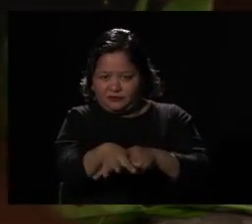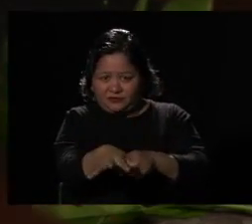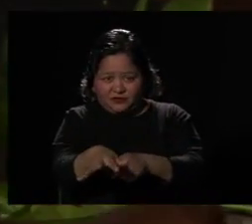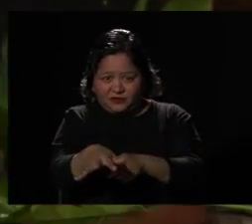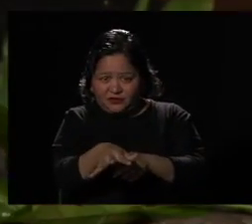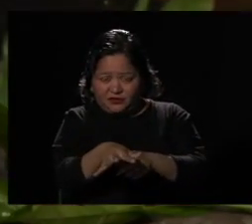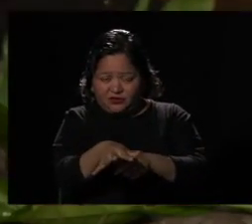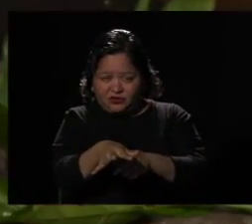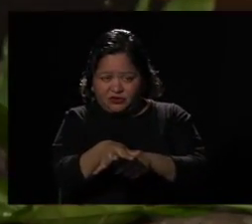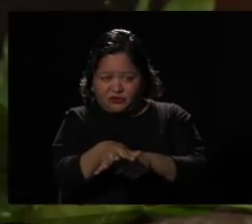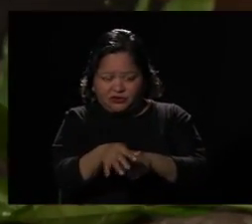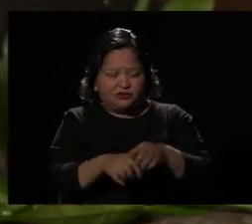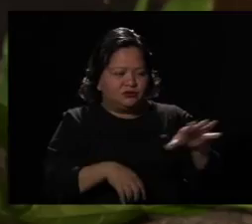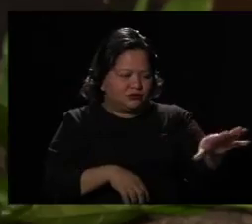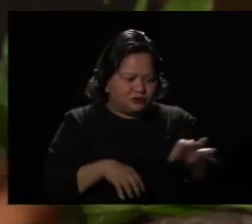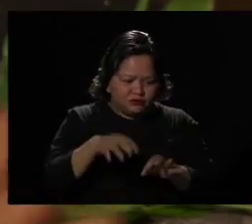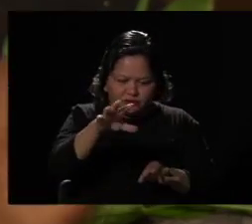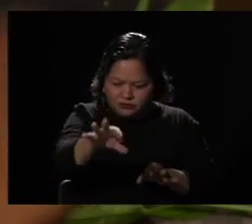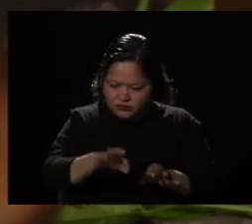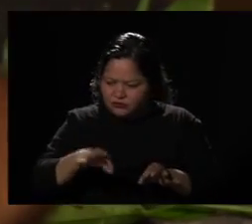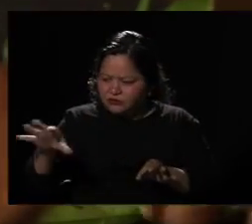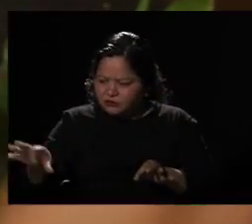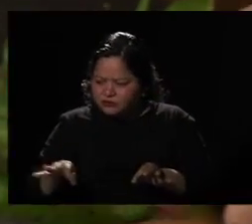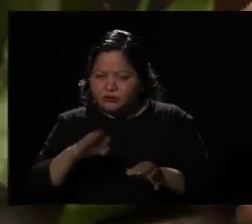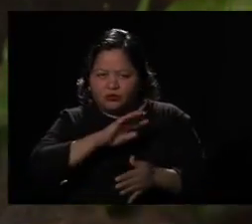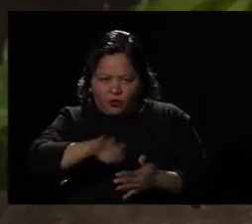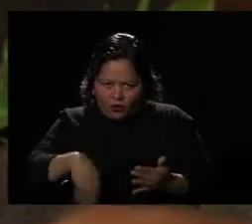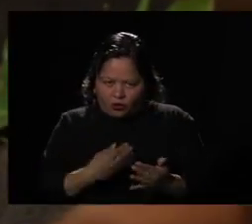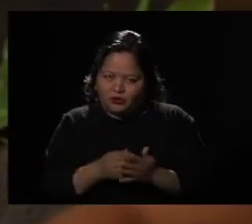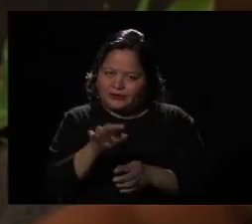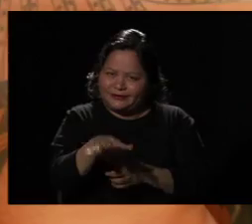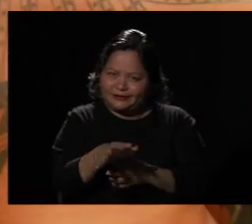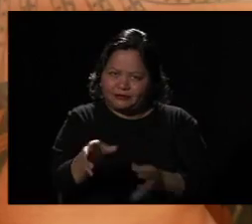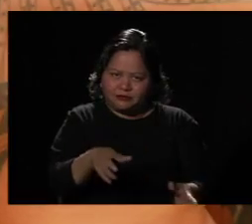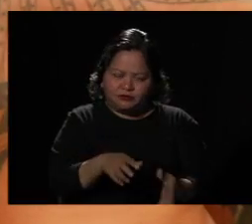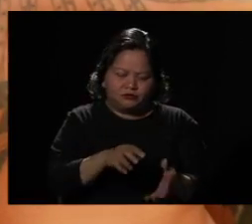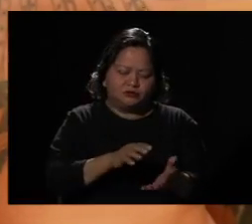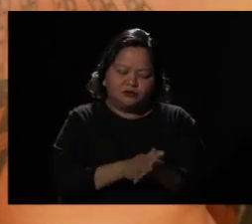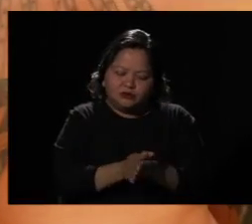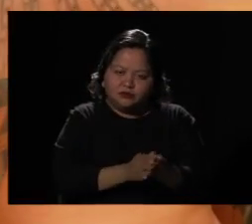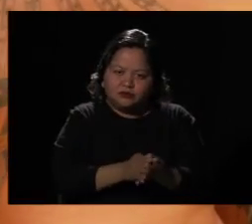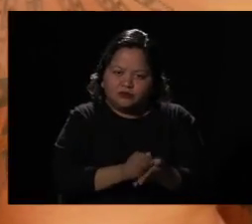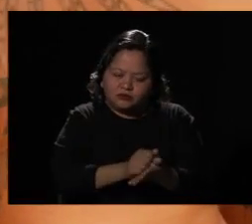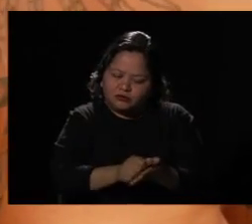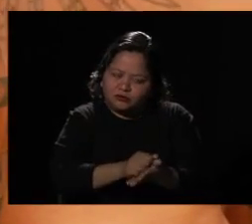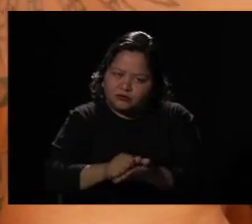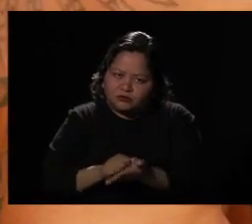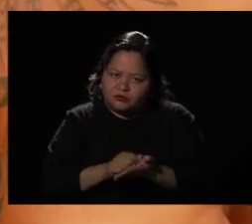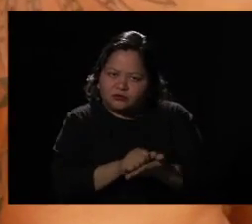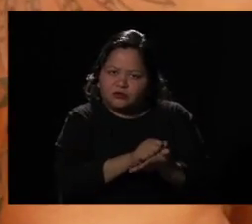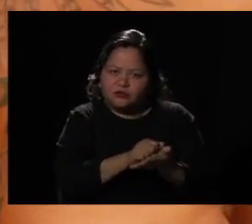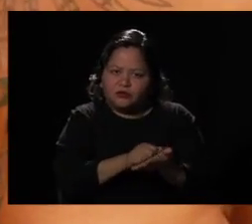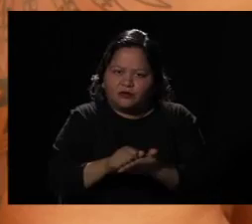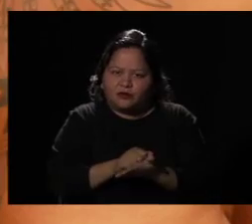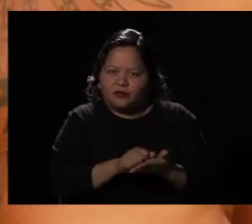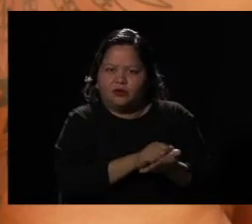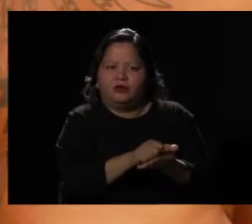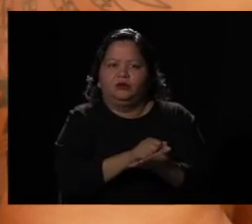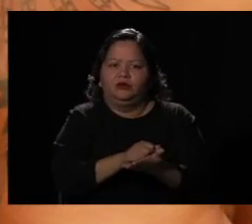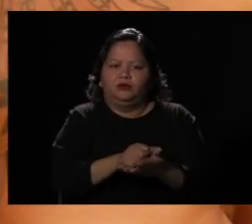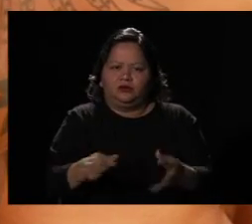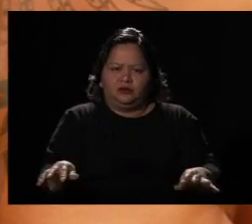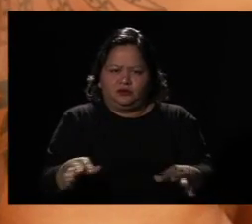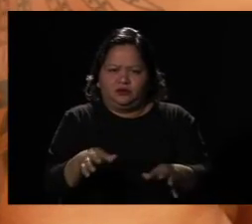Na fandanya ihagun siha. Fatgasi. Potlugi halum lauza. Na